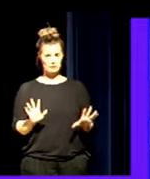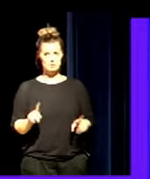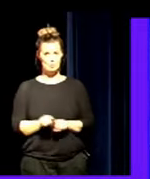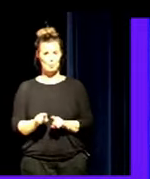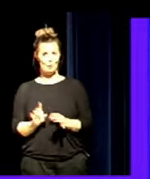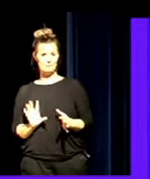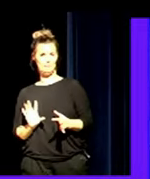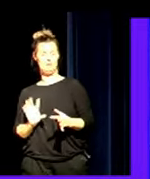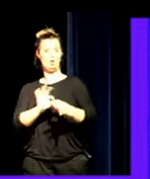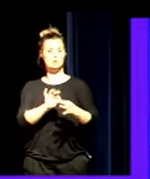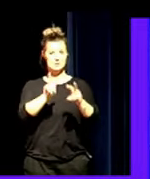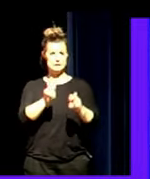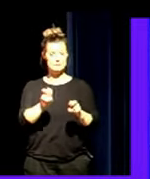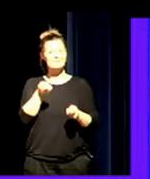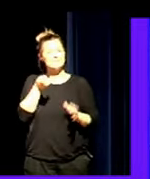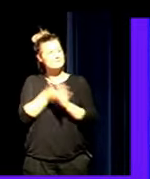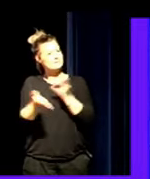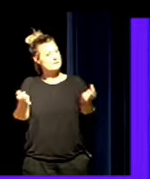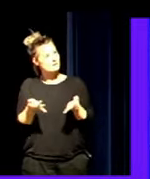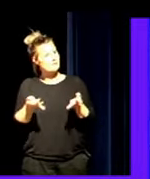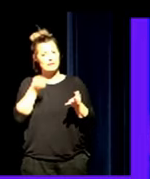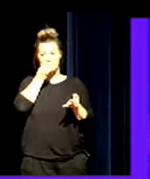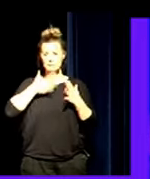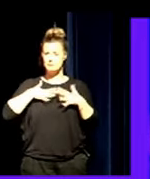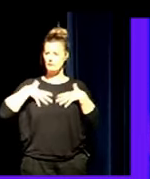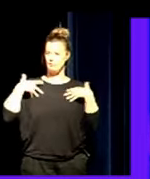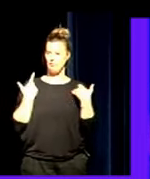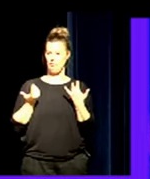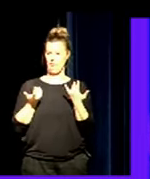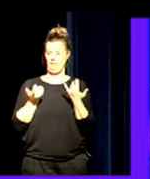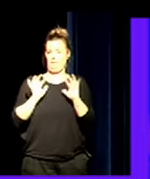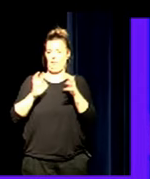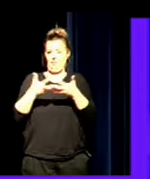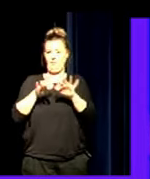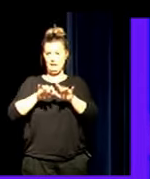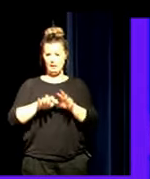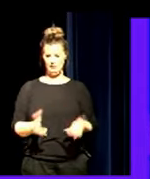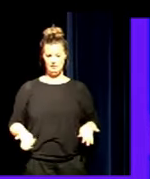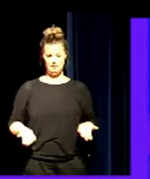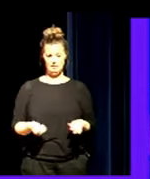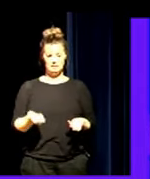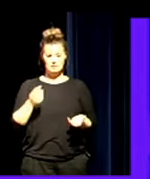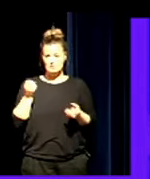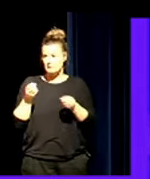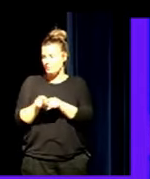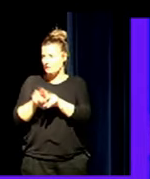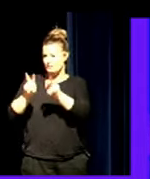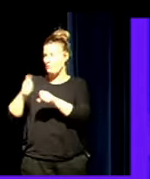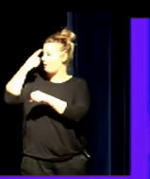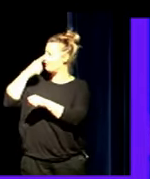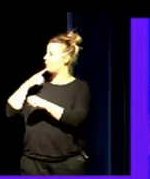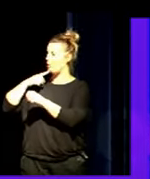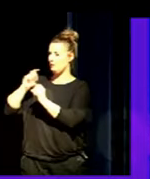izate digitala. Zin zaila den, ez da, horrelako mundu baten, non, hainbeste irudida den, non, hainbeste gorputz, ez da, hegemoniko da